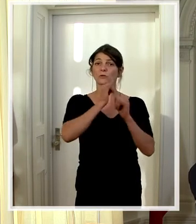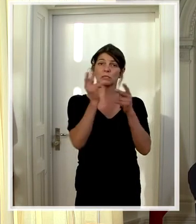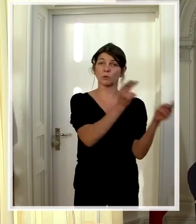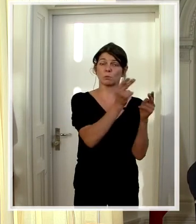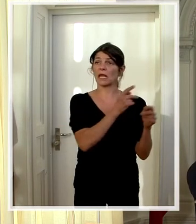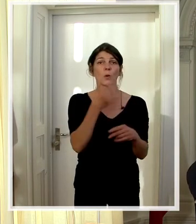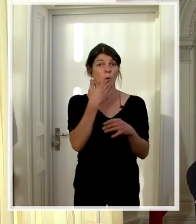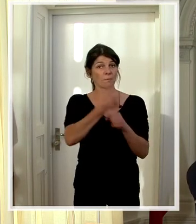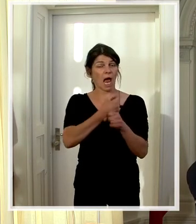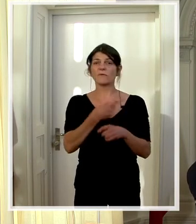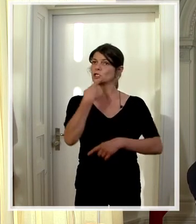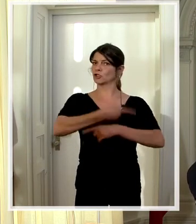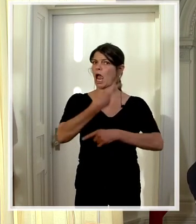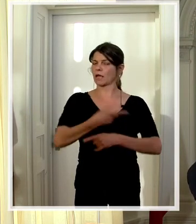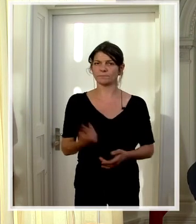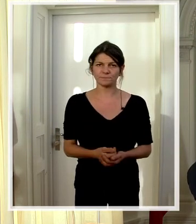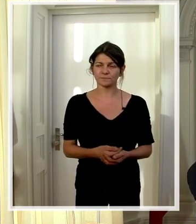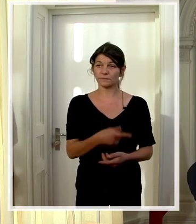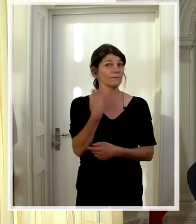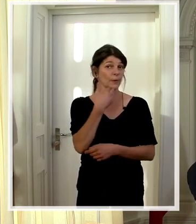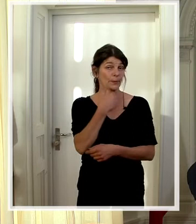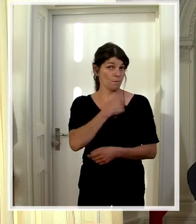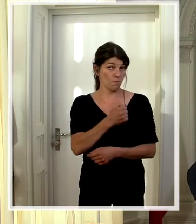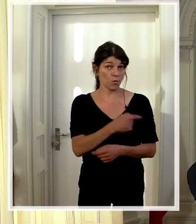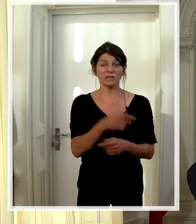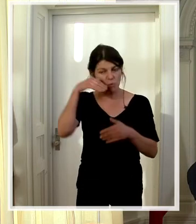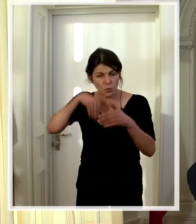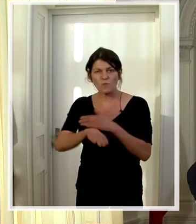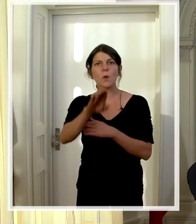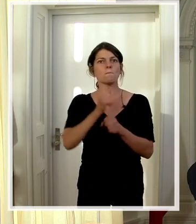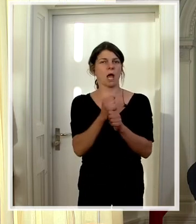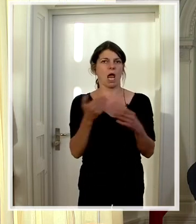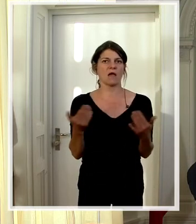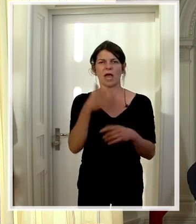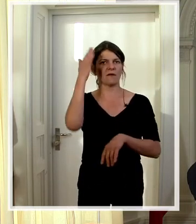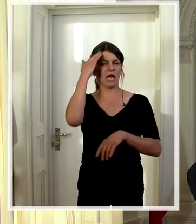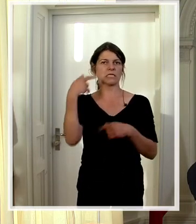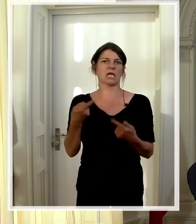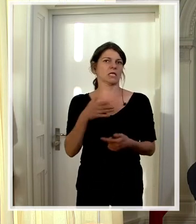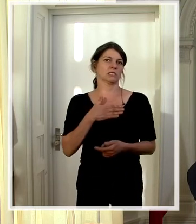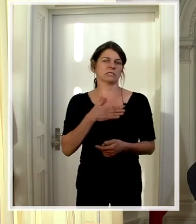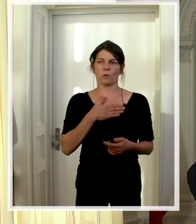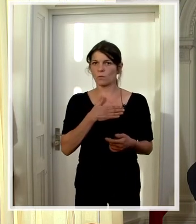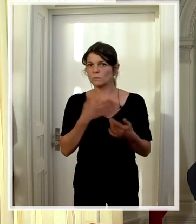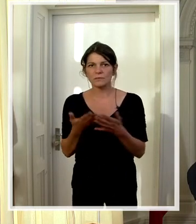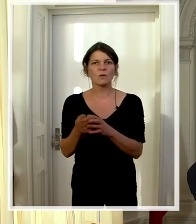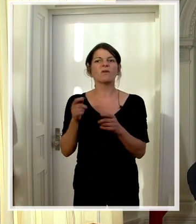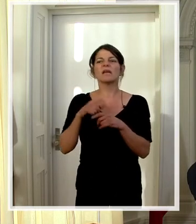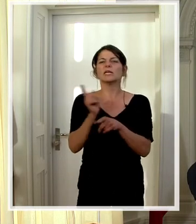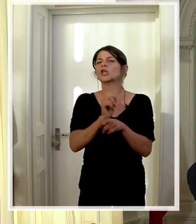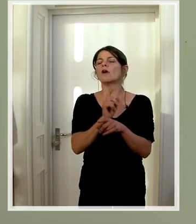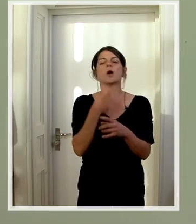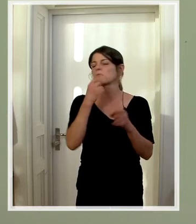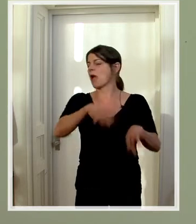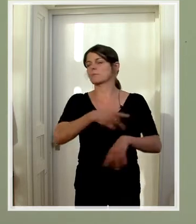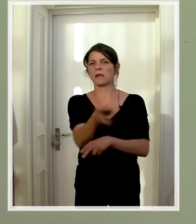man mit einer Schranke gekommen ist, weil man nicht den Mut gehabt hat, eine Unterführung zu machen, weil man gewusst hat, dann wäre es sowieso im Bauschenbogen verworfen worden. Ja,